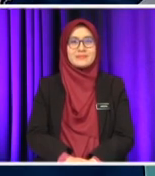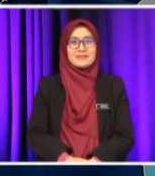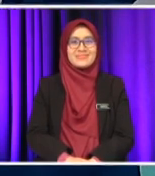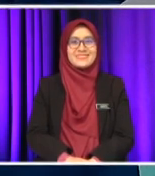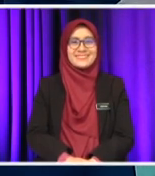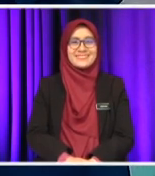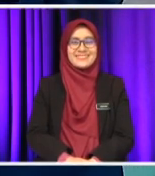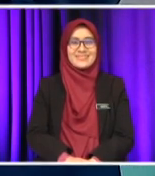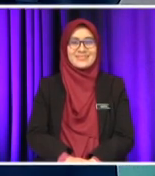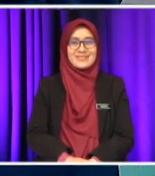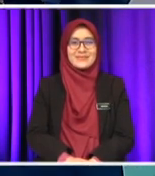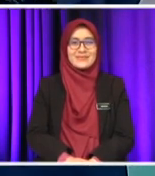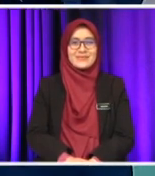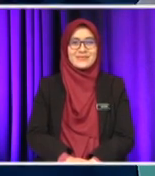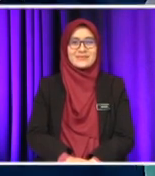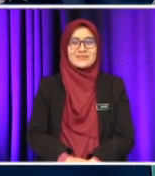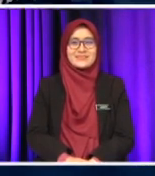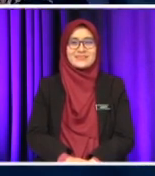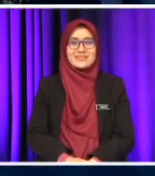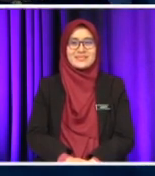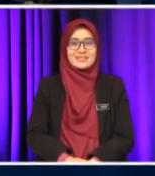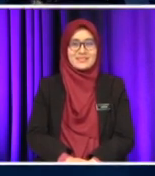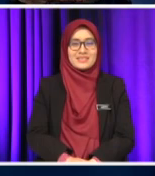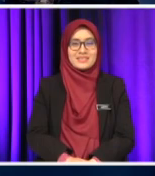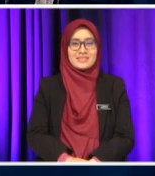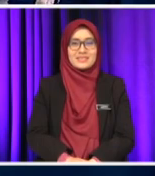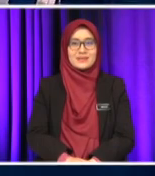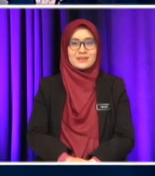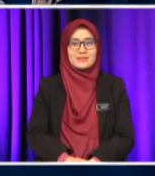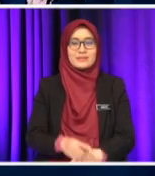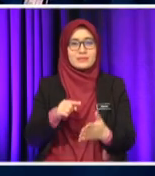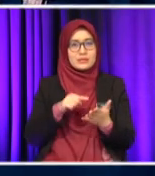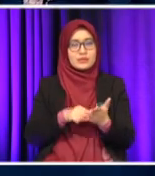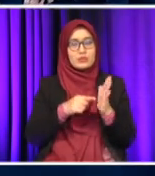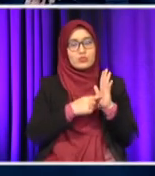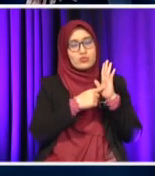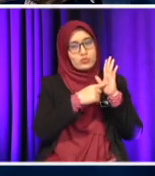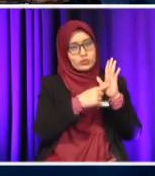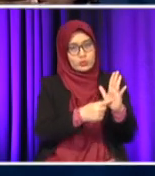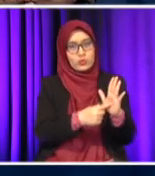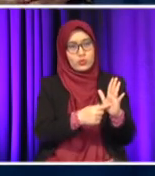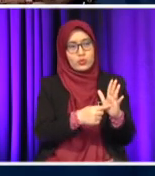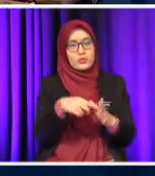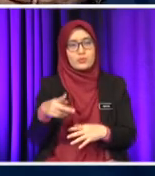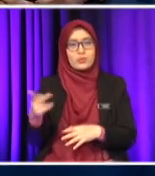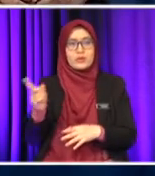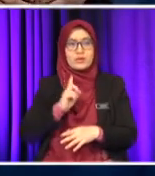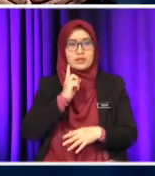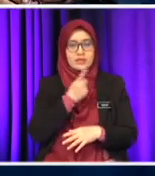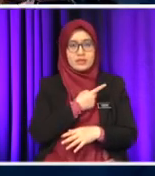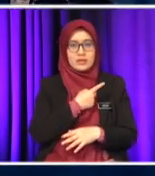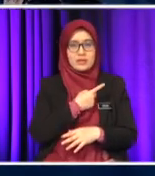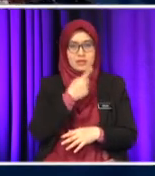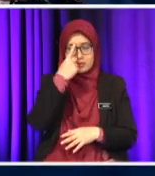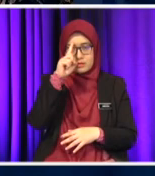berlebih-lebihan dalam memperkenalkan produk lah biasanya Coba dia tidak mempengaruhi psikologi pembeli kemudian